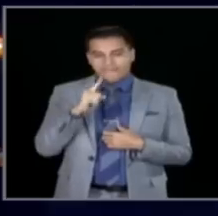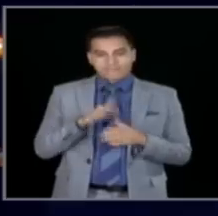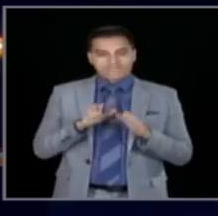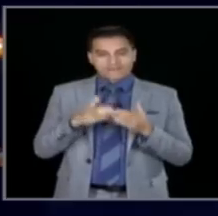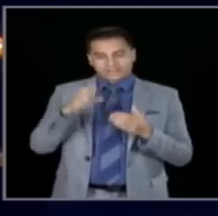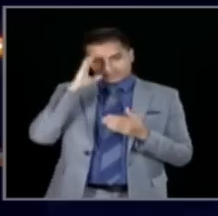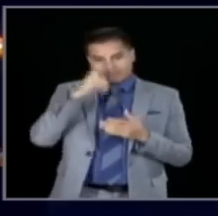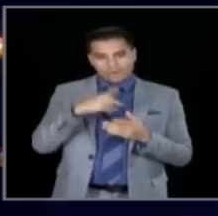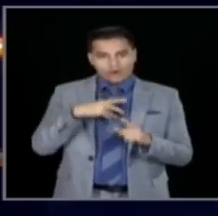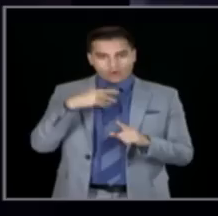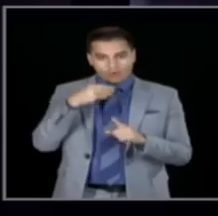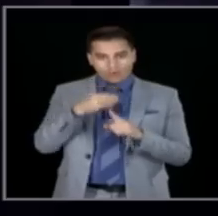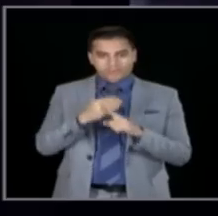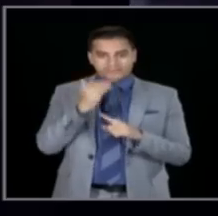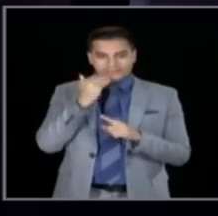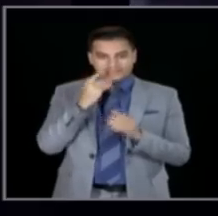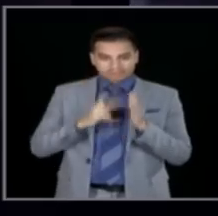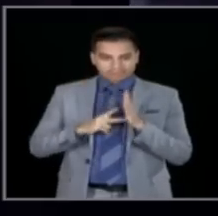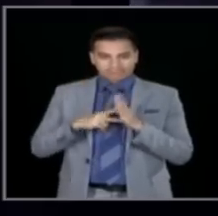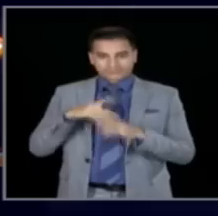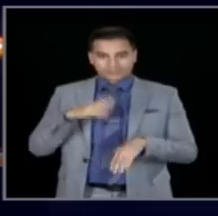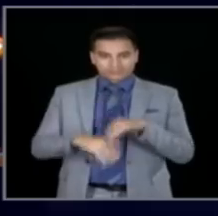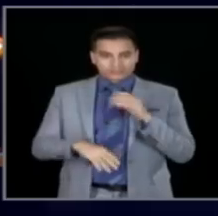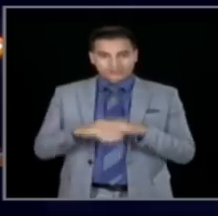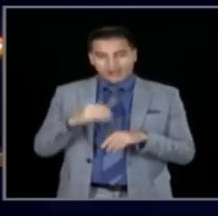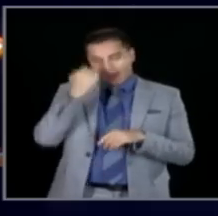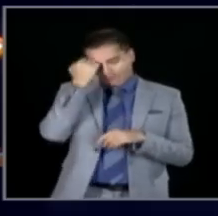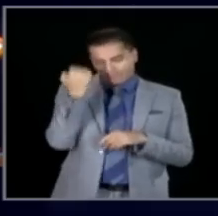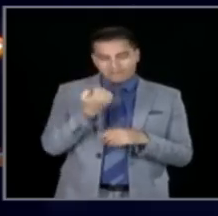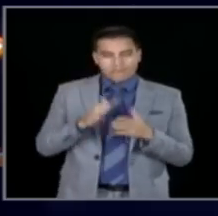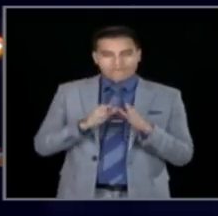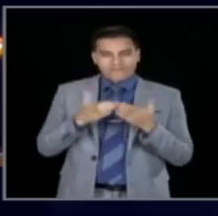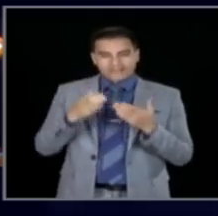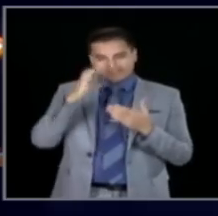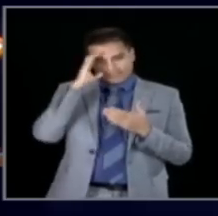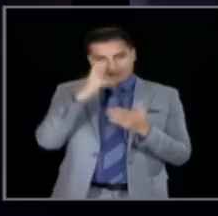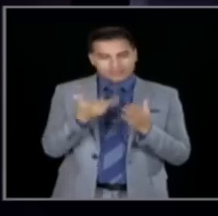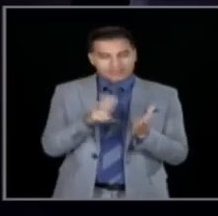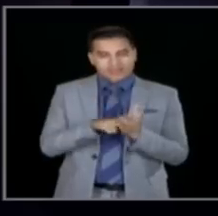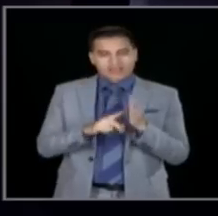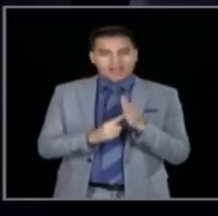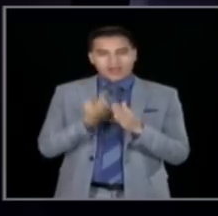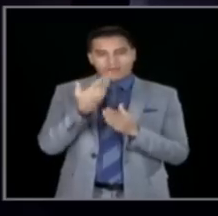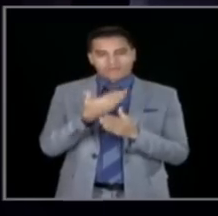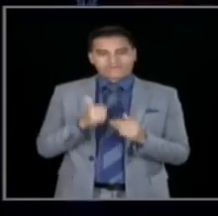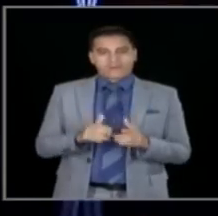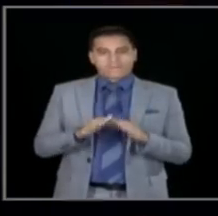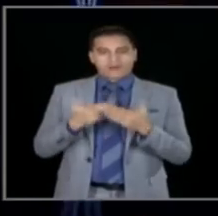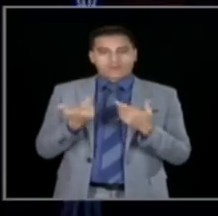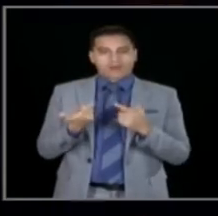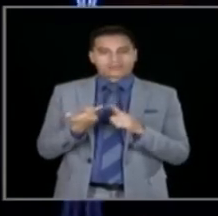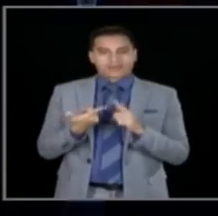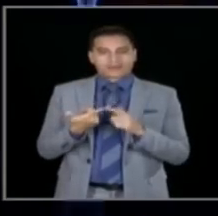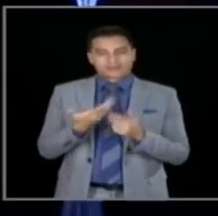لفريق الزمالك اللي بيحب ياخد الريسك. ألف مبروك لفريق الزمالك، أول ثلاث نقاط في المجموعة